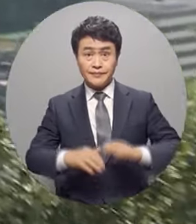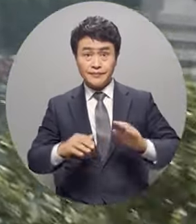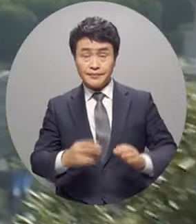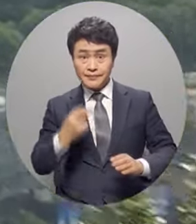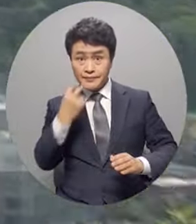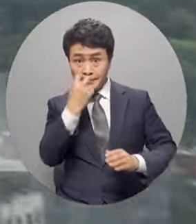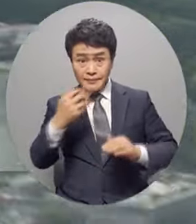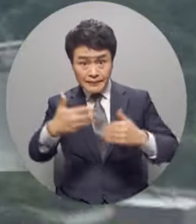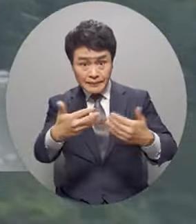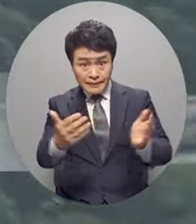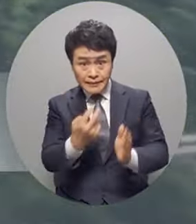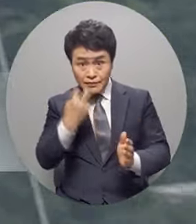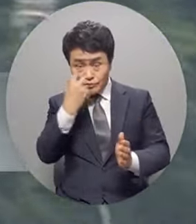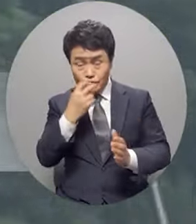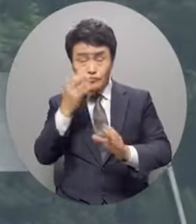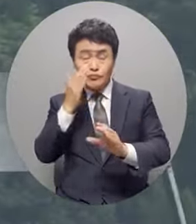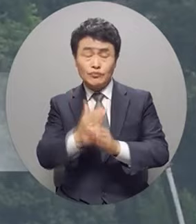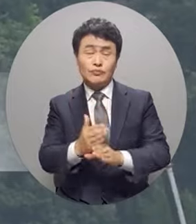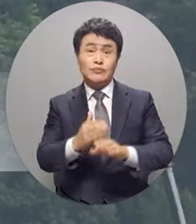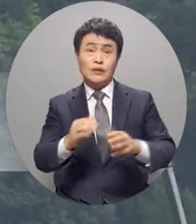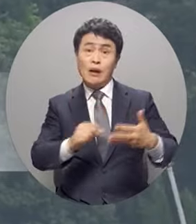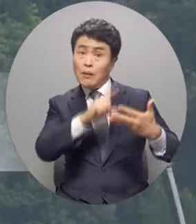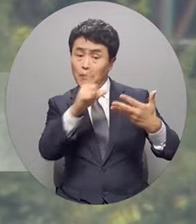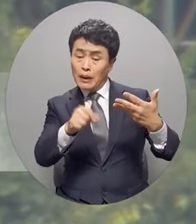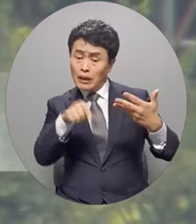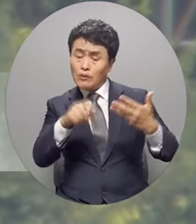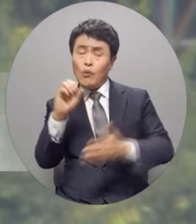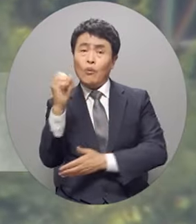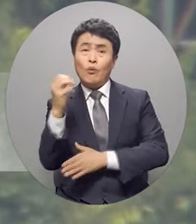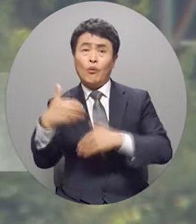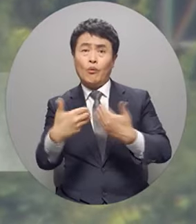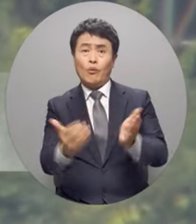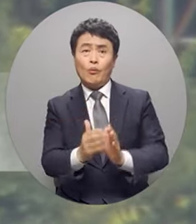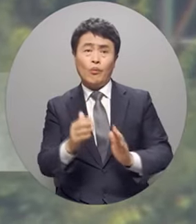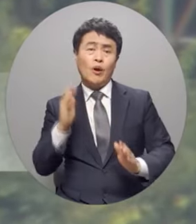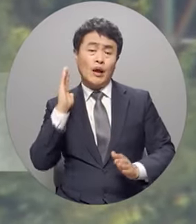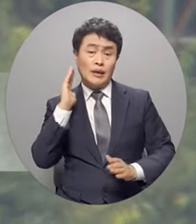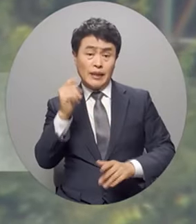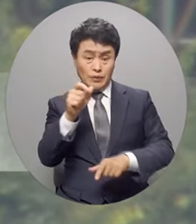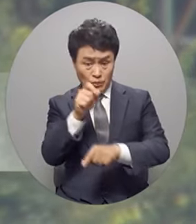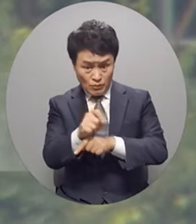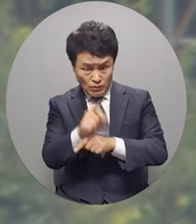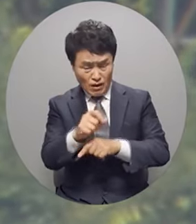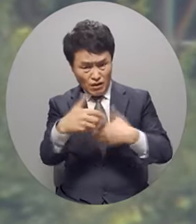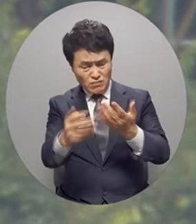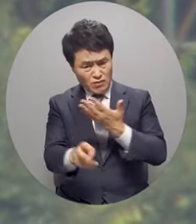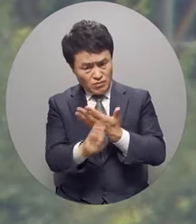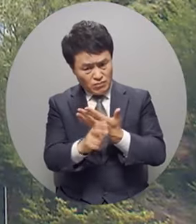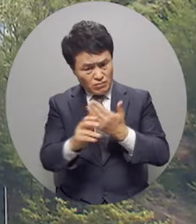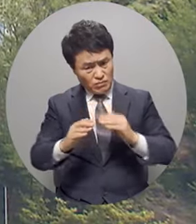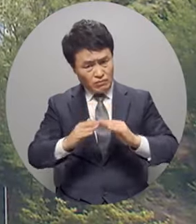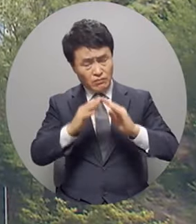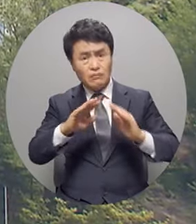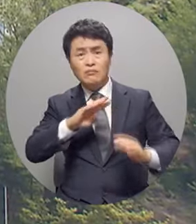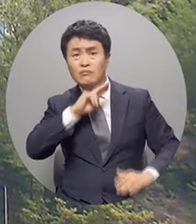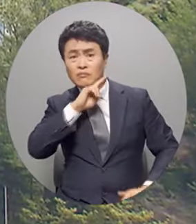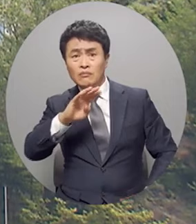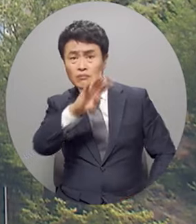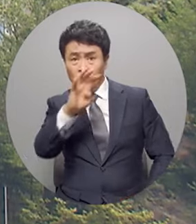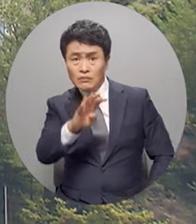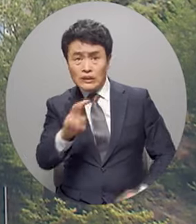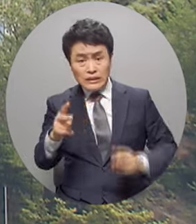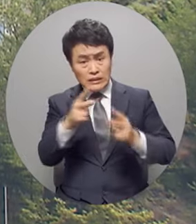감사원의 감사가 진행 중이던 지난달 한 언론을 통해 관저 불법 증축공사 의혹이 불거졌습니다. 관저